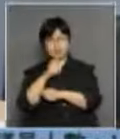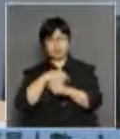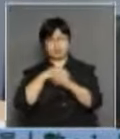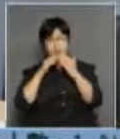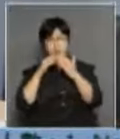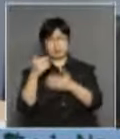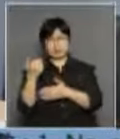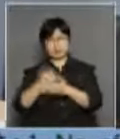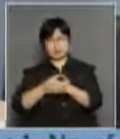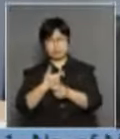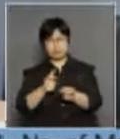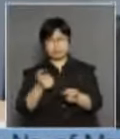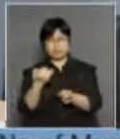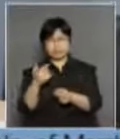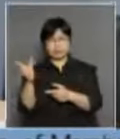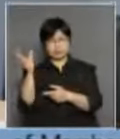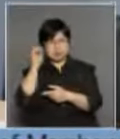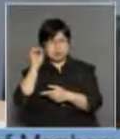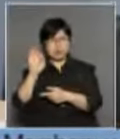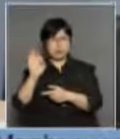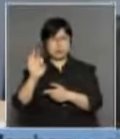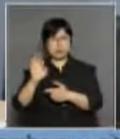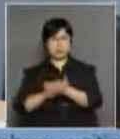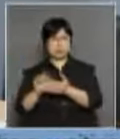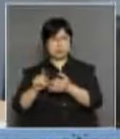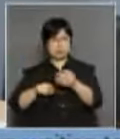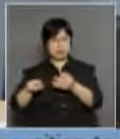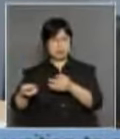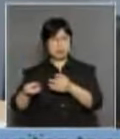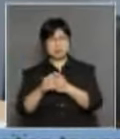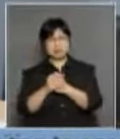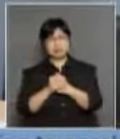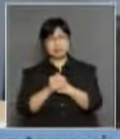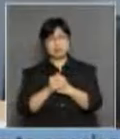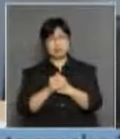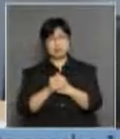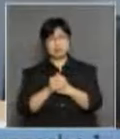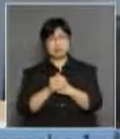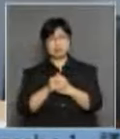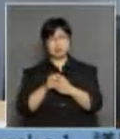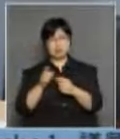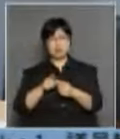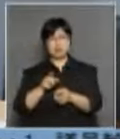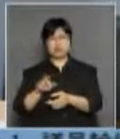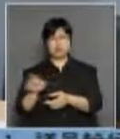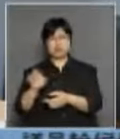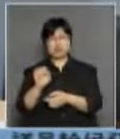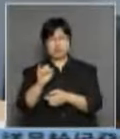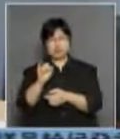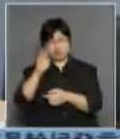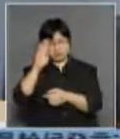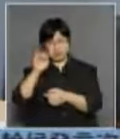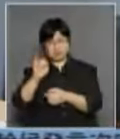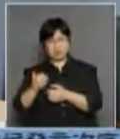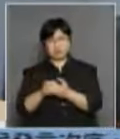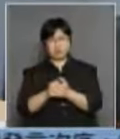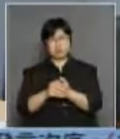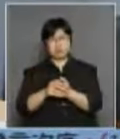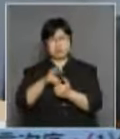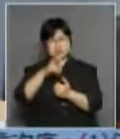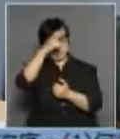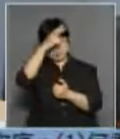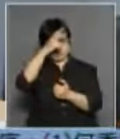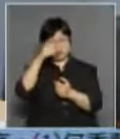過黃議員講嘢嘅。黃議員咧，即係罪過嗰啲官員。黃議